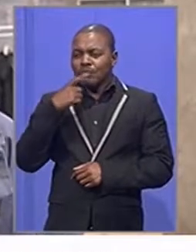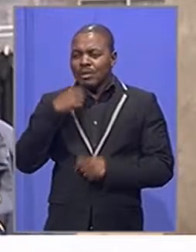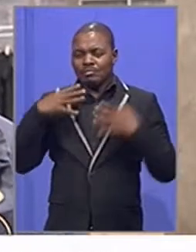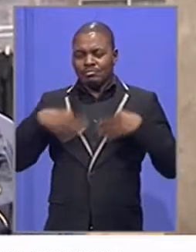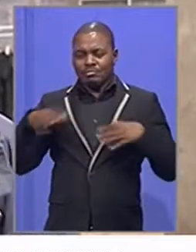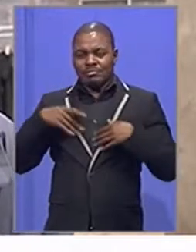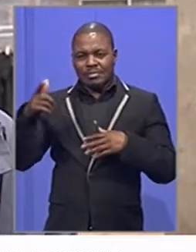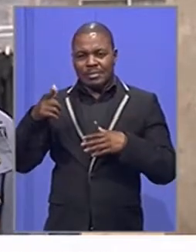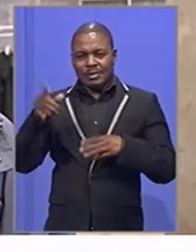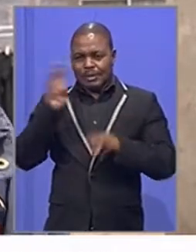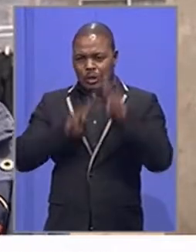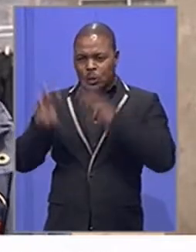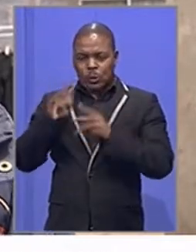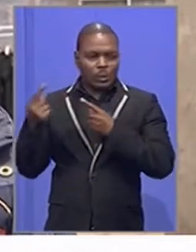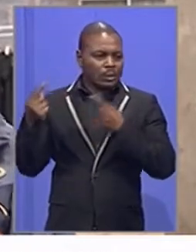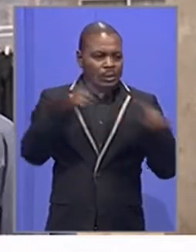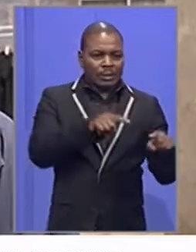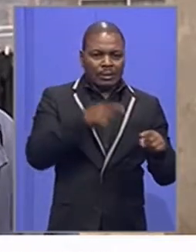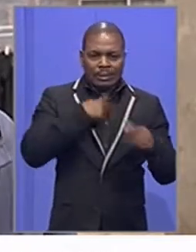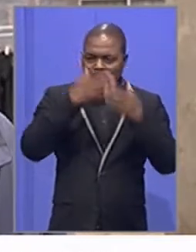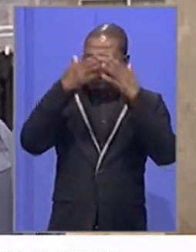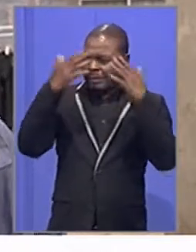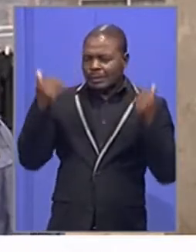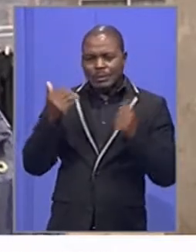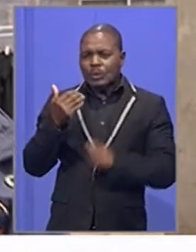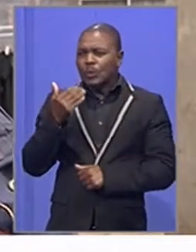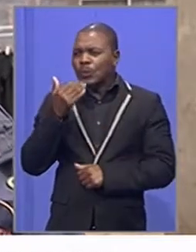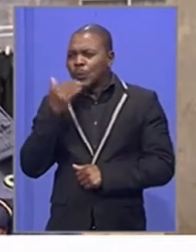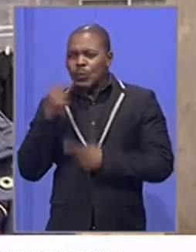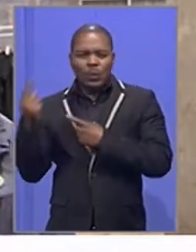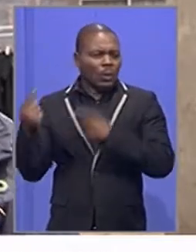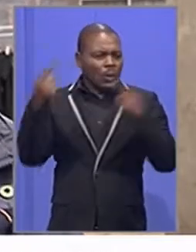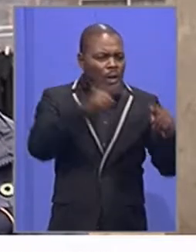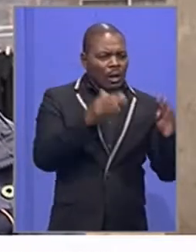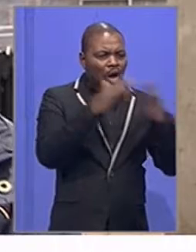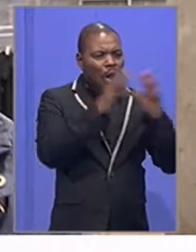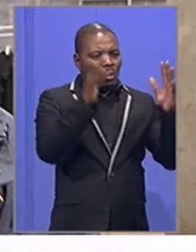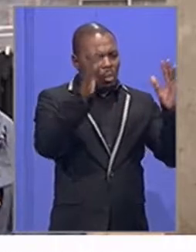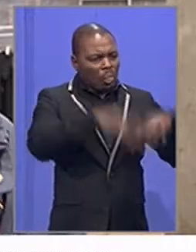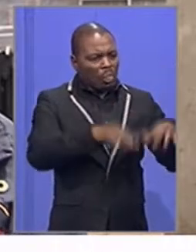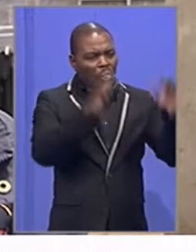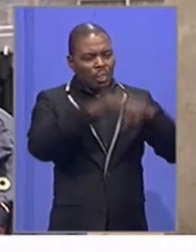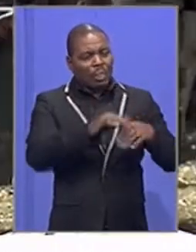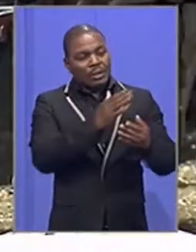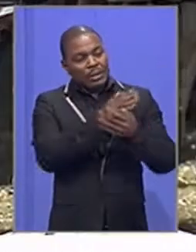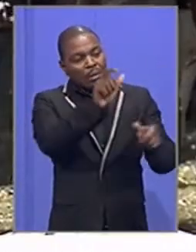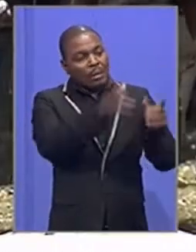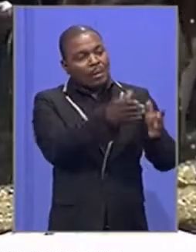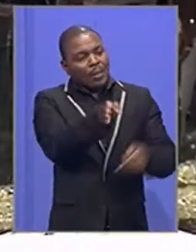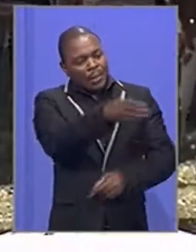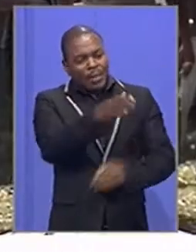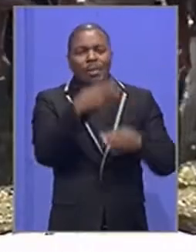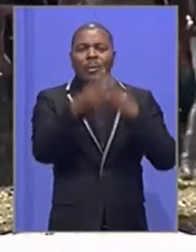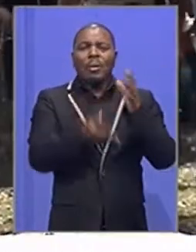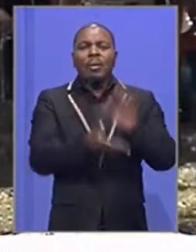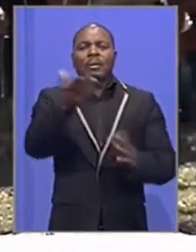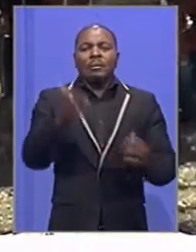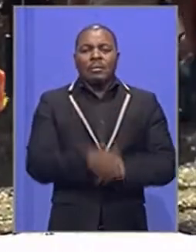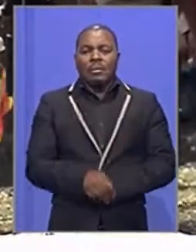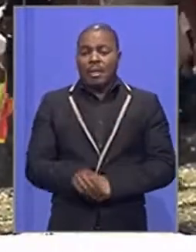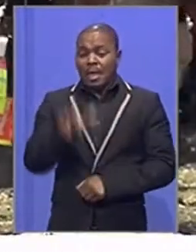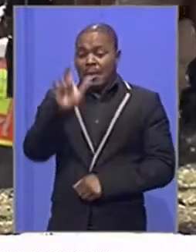sithole notice kuthiwe yikomiti eze nabantu badiliza izindlu and abanye abantu basemisebenzini. Moahi enwa yena o setse